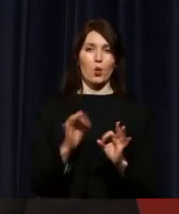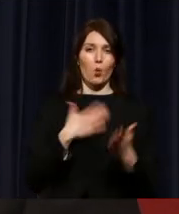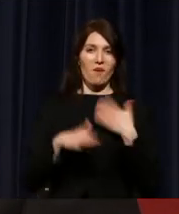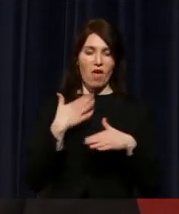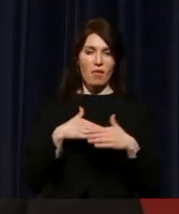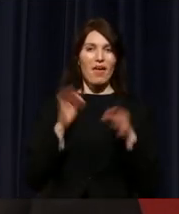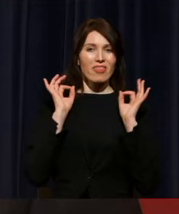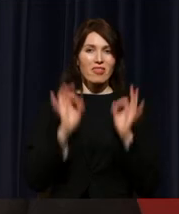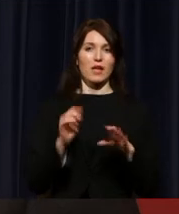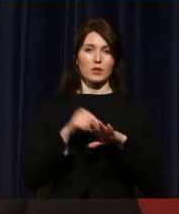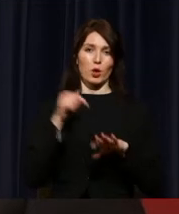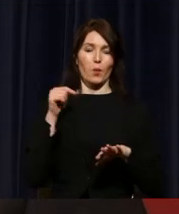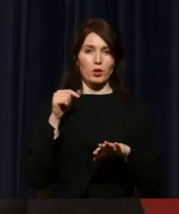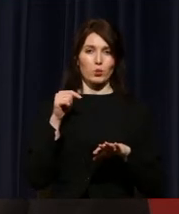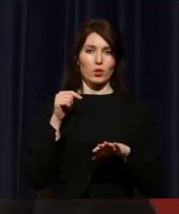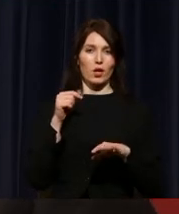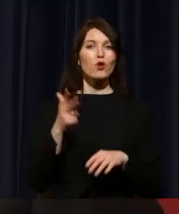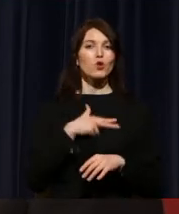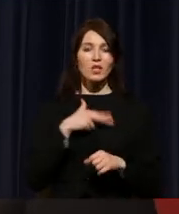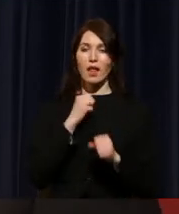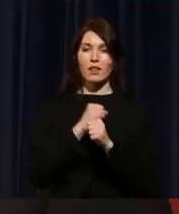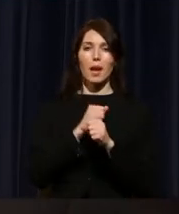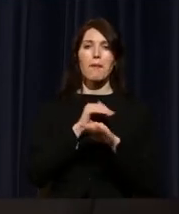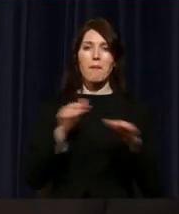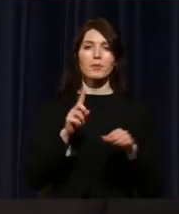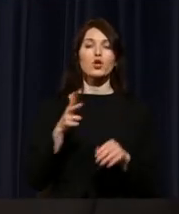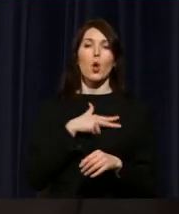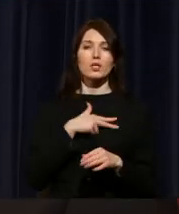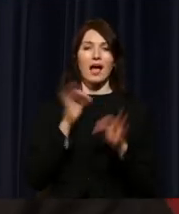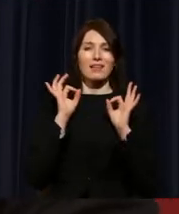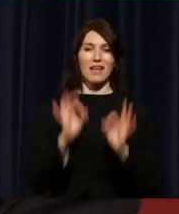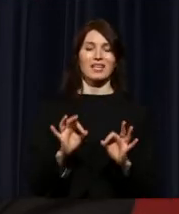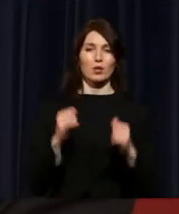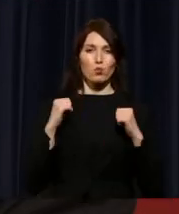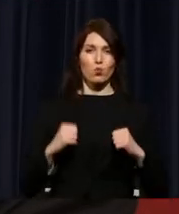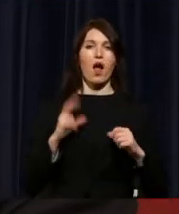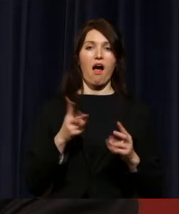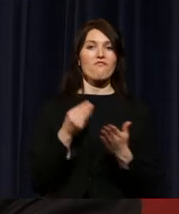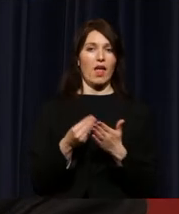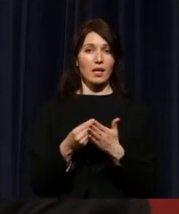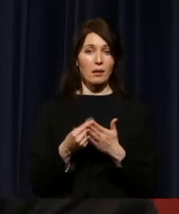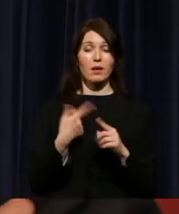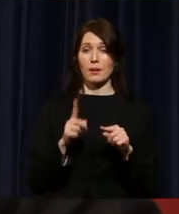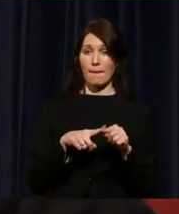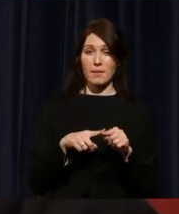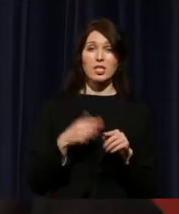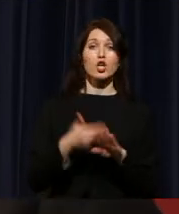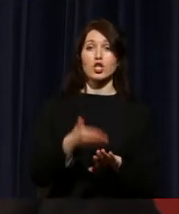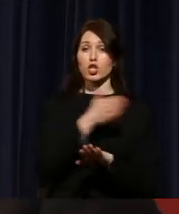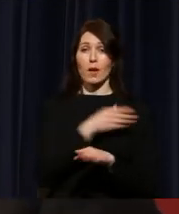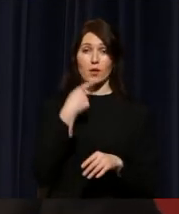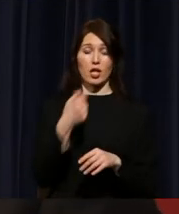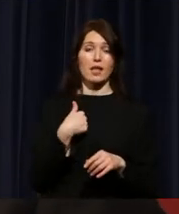vēlme, taisnīguma izjūtai. Sociālā darba pamatā ir sociālais taisnīgums kā vērtība. Tas nozīmē, arī iepriekš